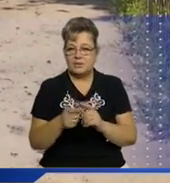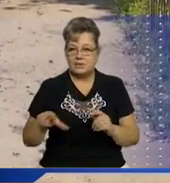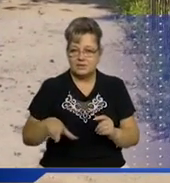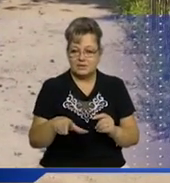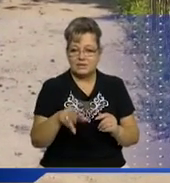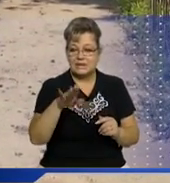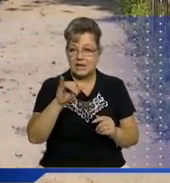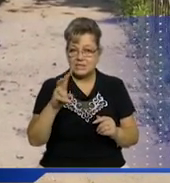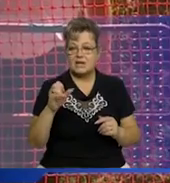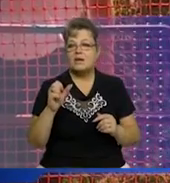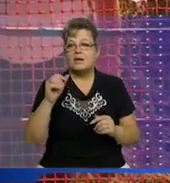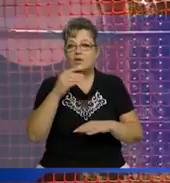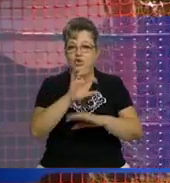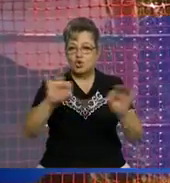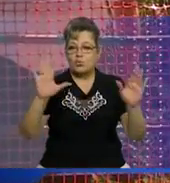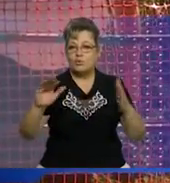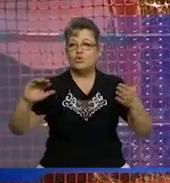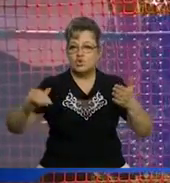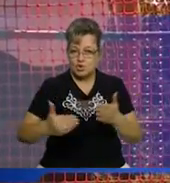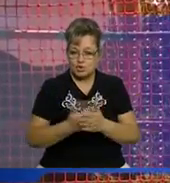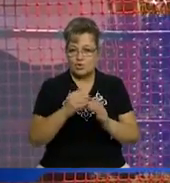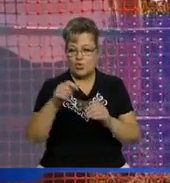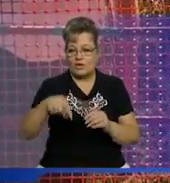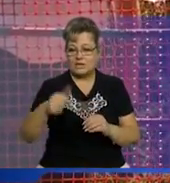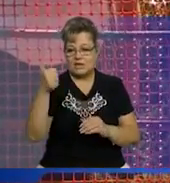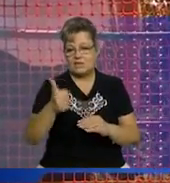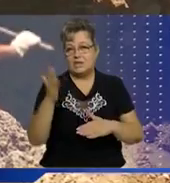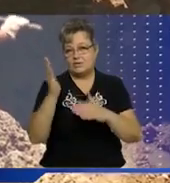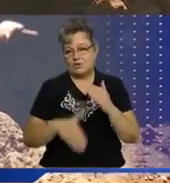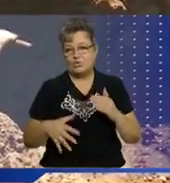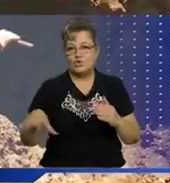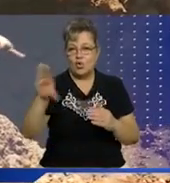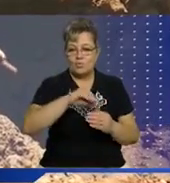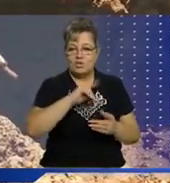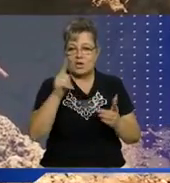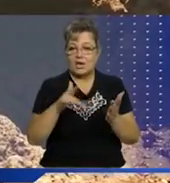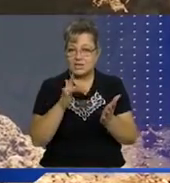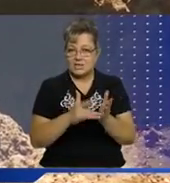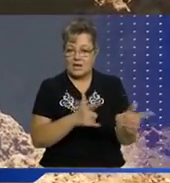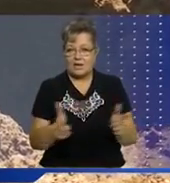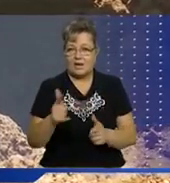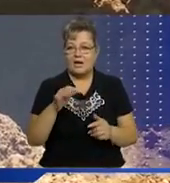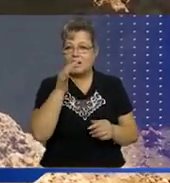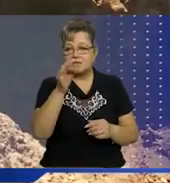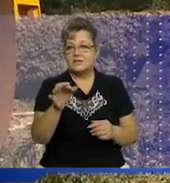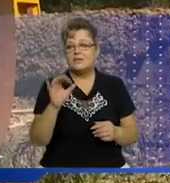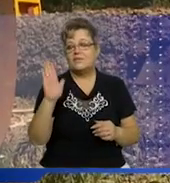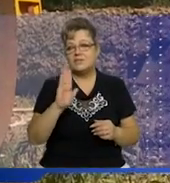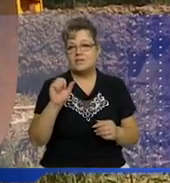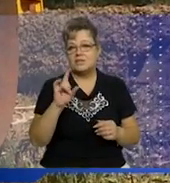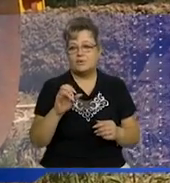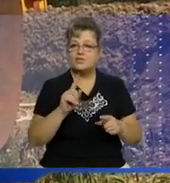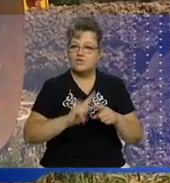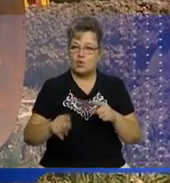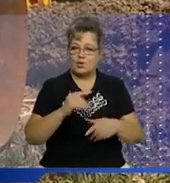и перекладка теплотрасс, так как на улице Штахановского трубы будут проложены уже к концу этой недели. Общегородская подготовка к зиме, как отметил